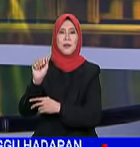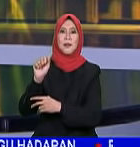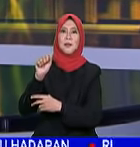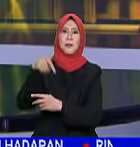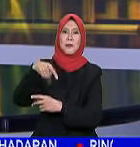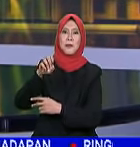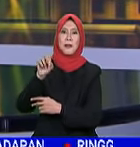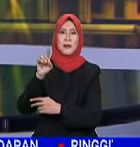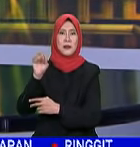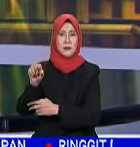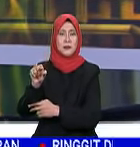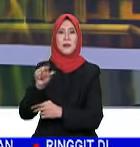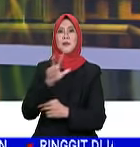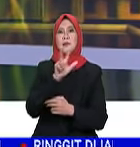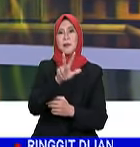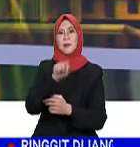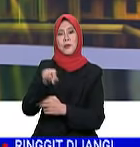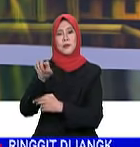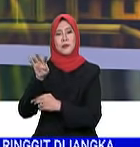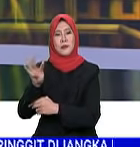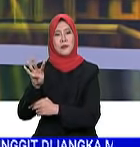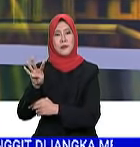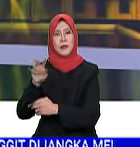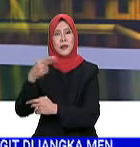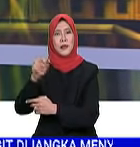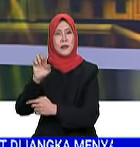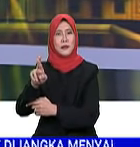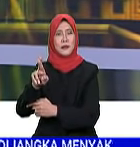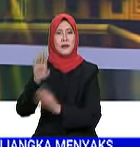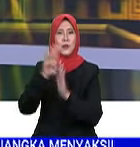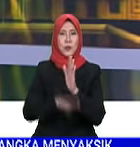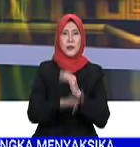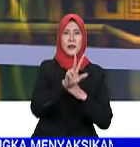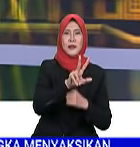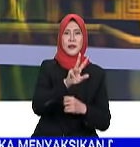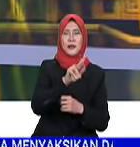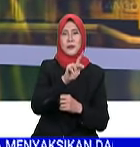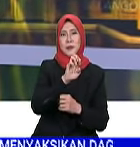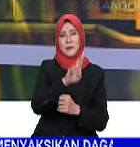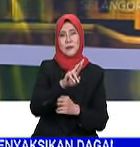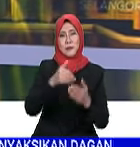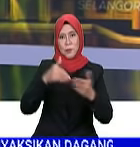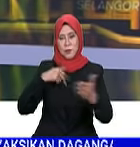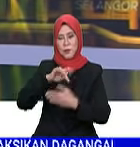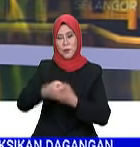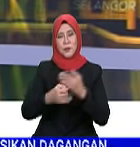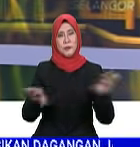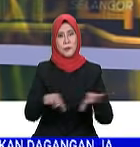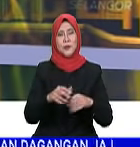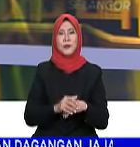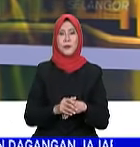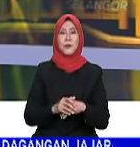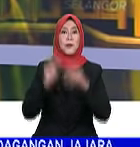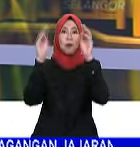padi 4.3 metrik tan per hektar berbanding kurang 3 metrik tan sebelum projek dilaksanakan. Bagi